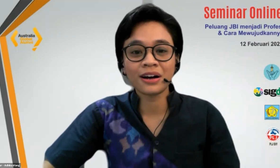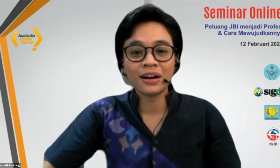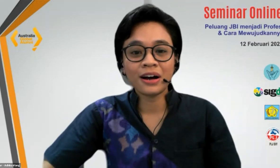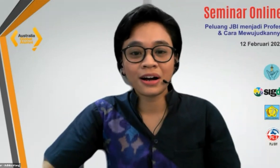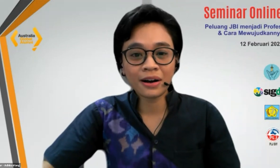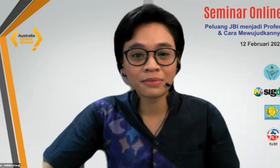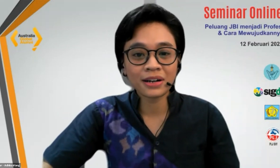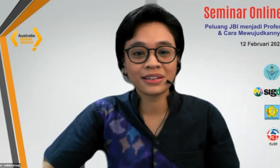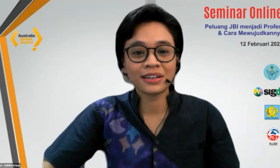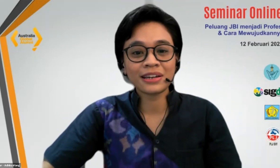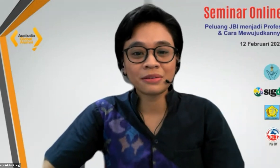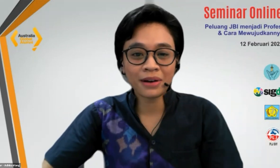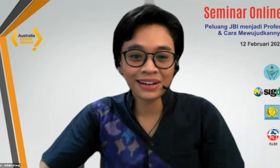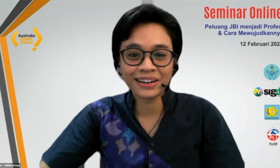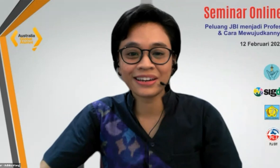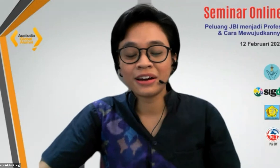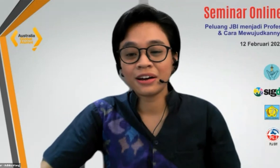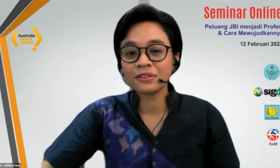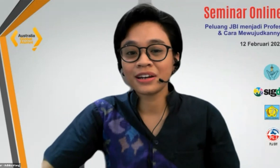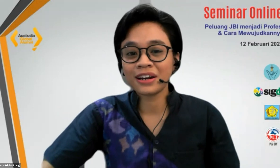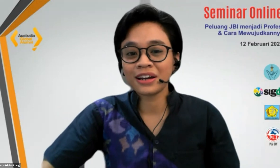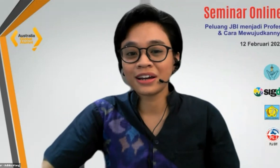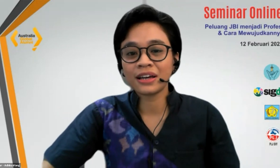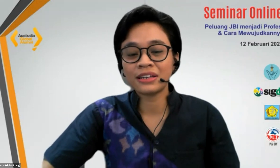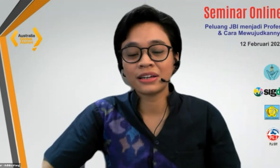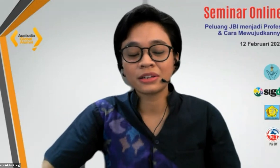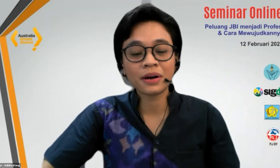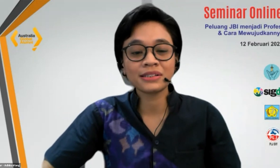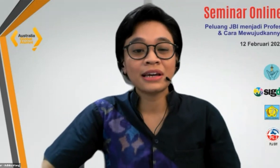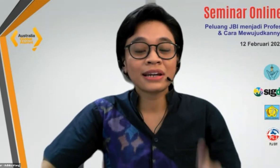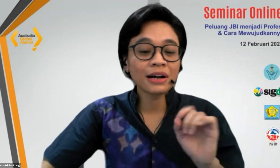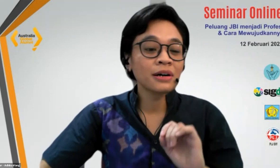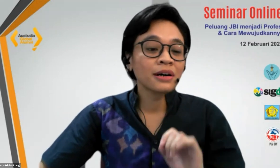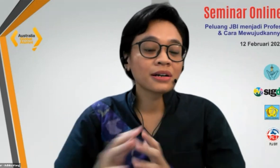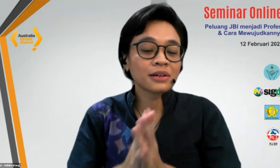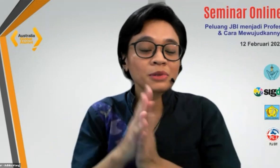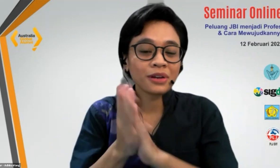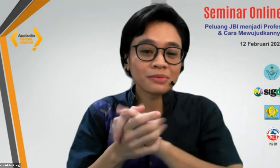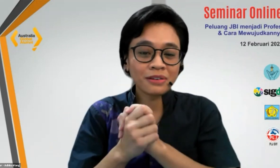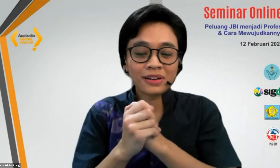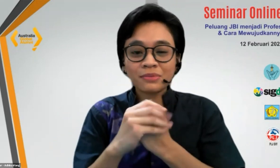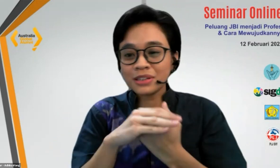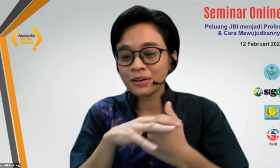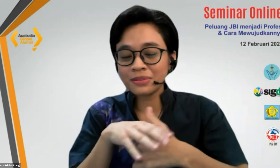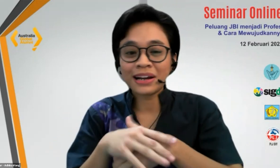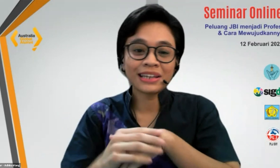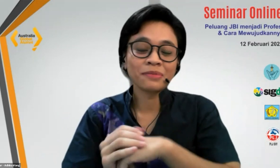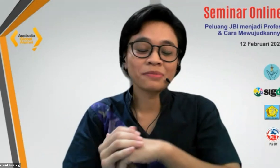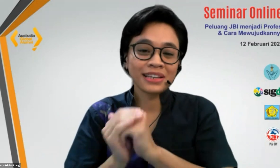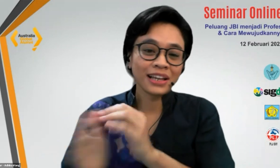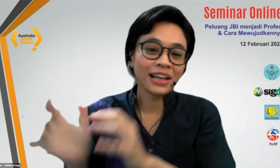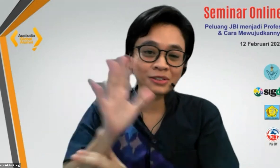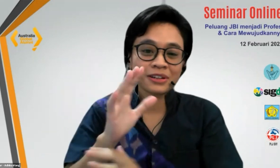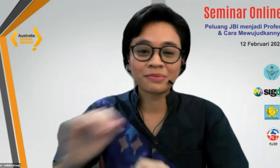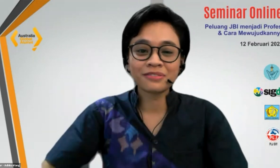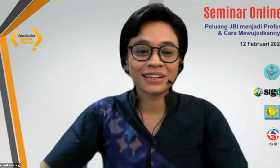berkaitan tentang agama kegiatan ibadah ya atau di ranah ranah lainnya terima kasih nakal kebetulan Pak Farid menjawab terakhir